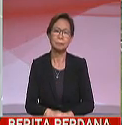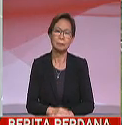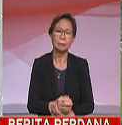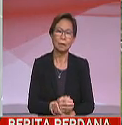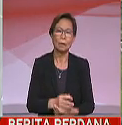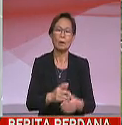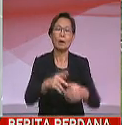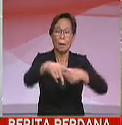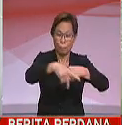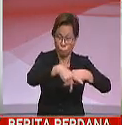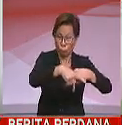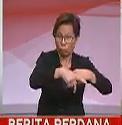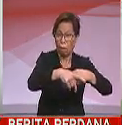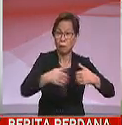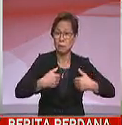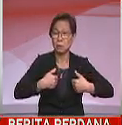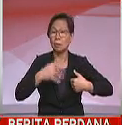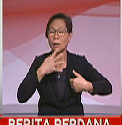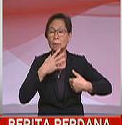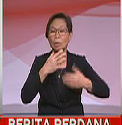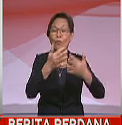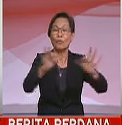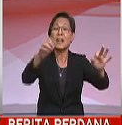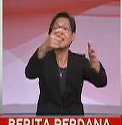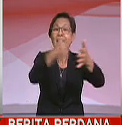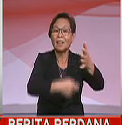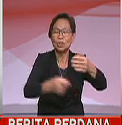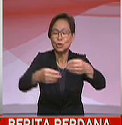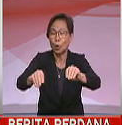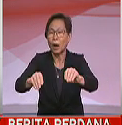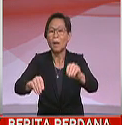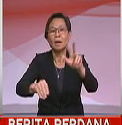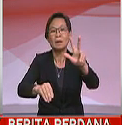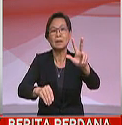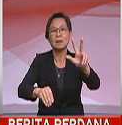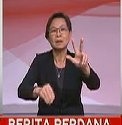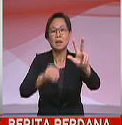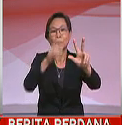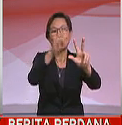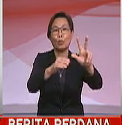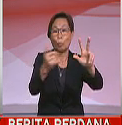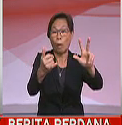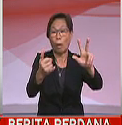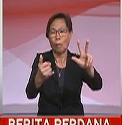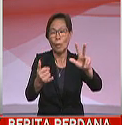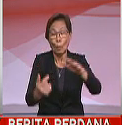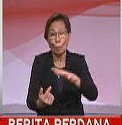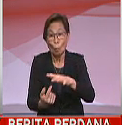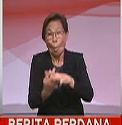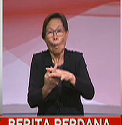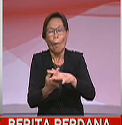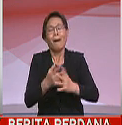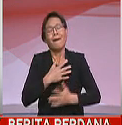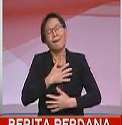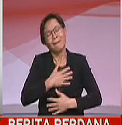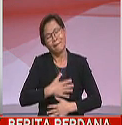Sementara itu, Proton Holdings Berhad turut menyifatkan pengecualian cukai jualan sehingga 30 Jun depan menyuntik kelegaan kepada